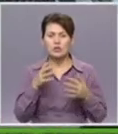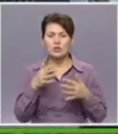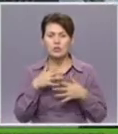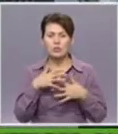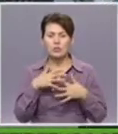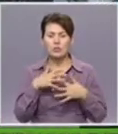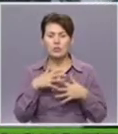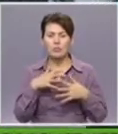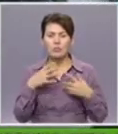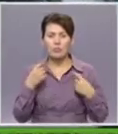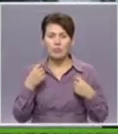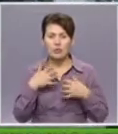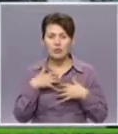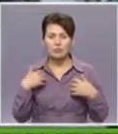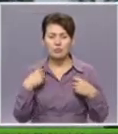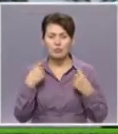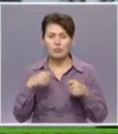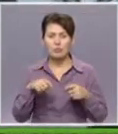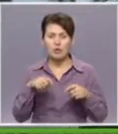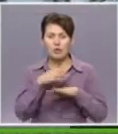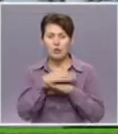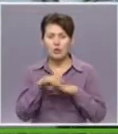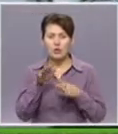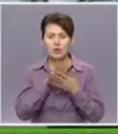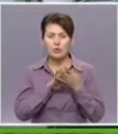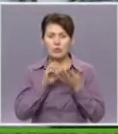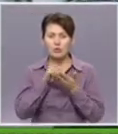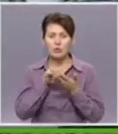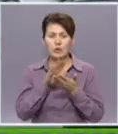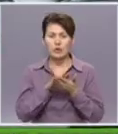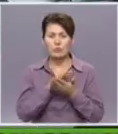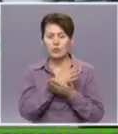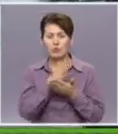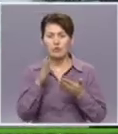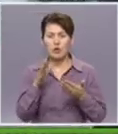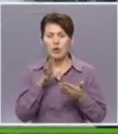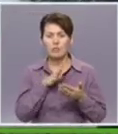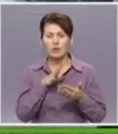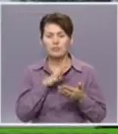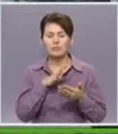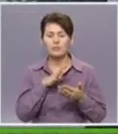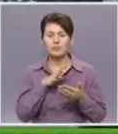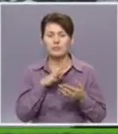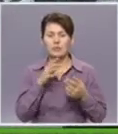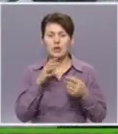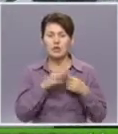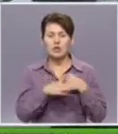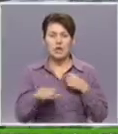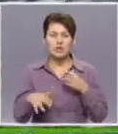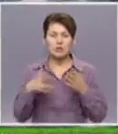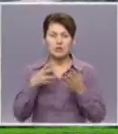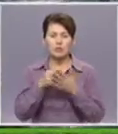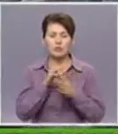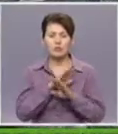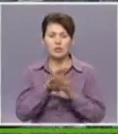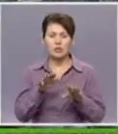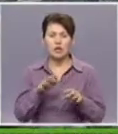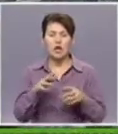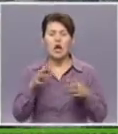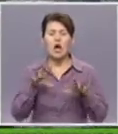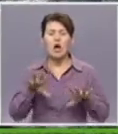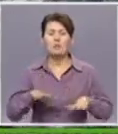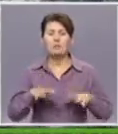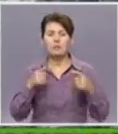сауда жасап тұрған адам еш жерде тіркелмеген. Олар жаңағы салықта төлемейді. Жабайы